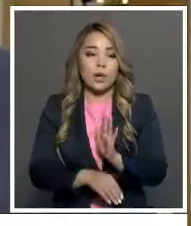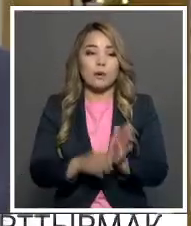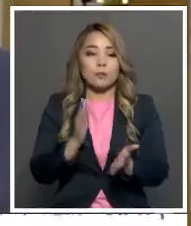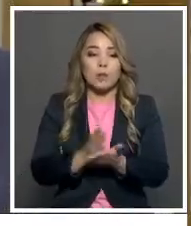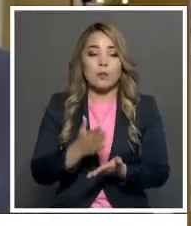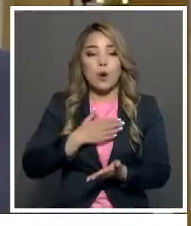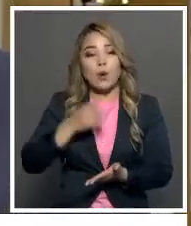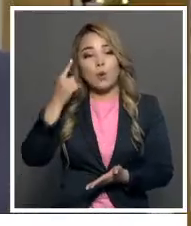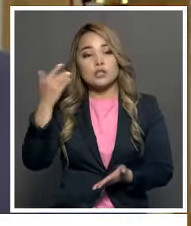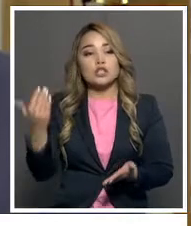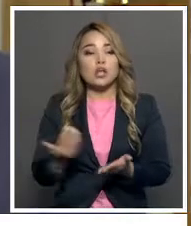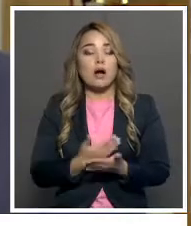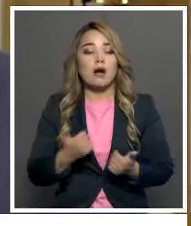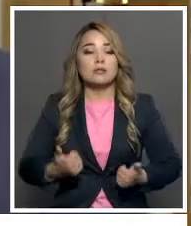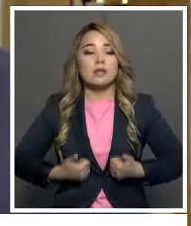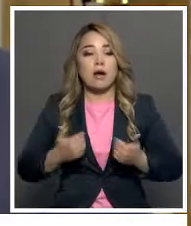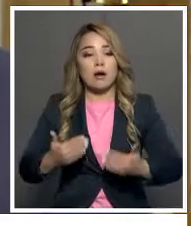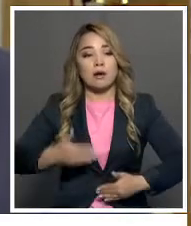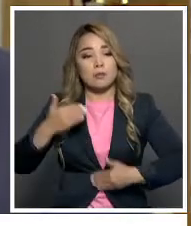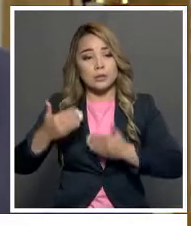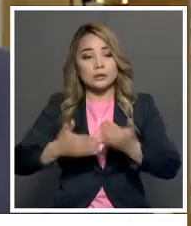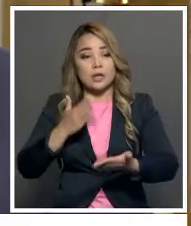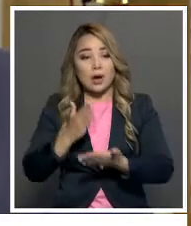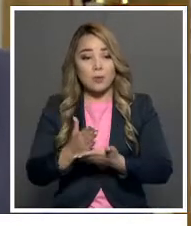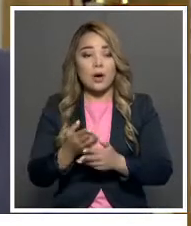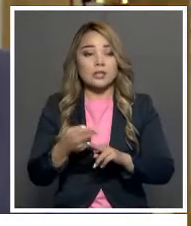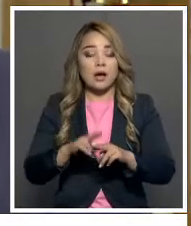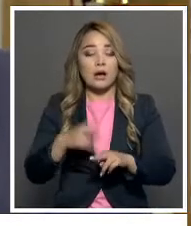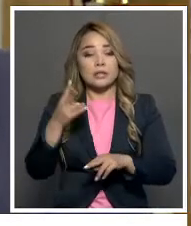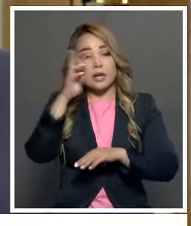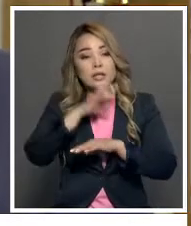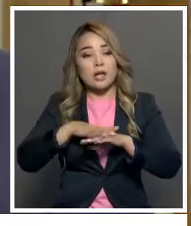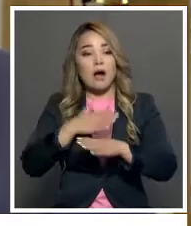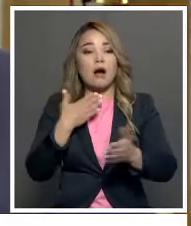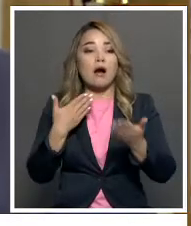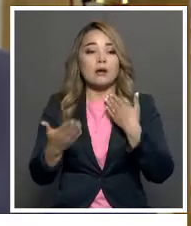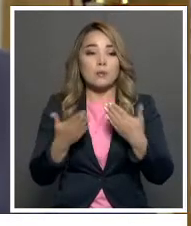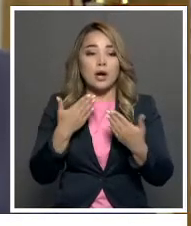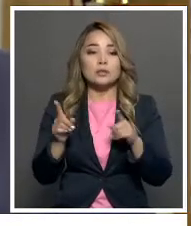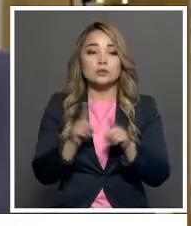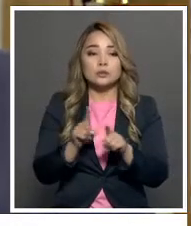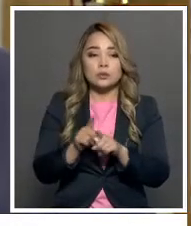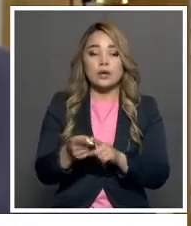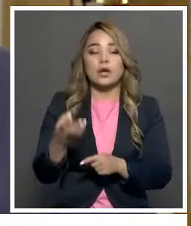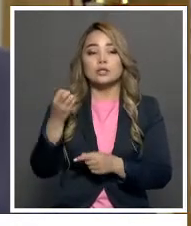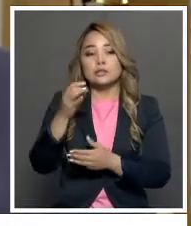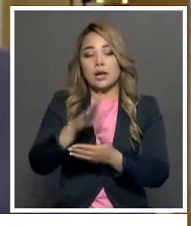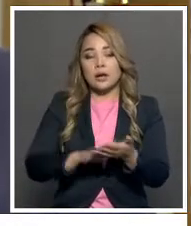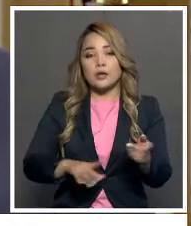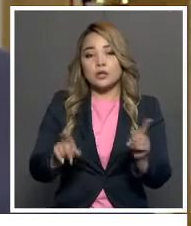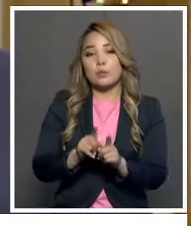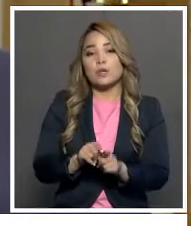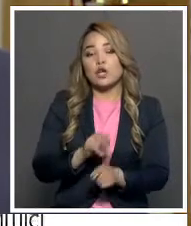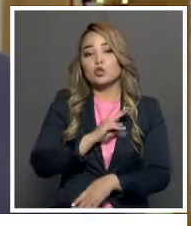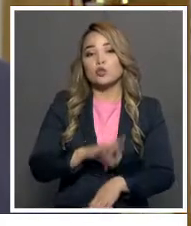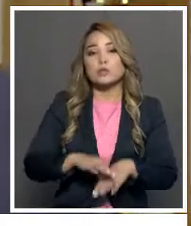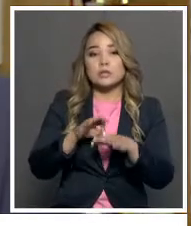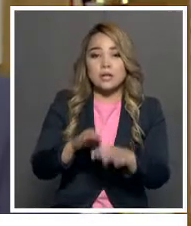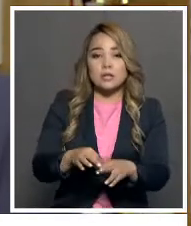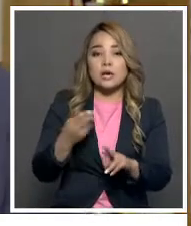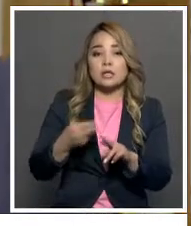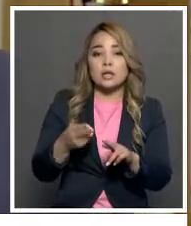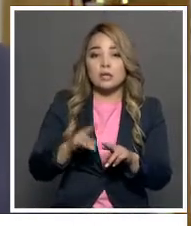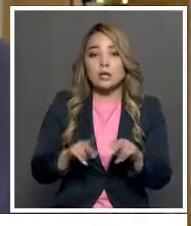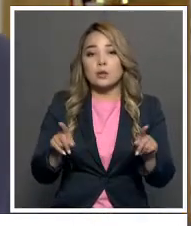бұл жаңа талпыныс береді. Осы екі елдің қарым-қатынасына, екі елдің ары қарай бірлесе жұмыс жасауға, әсіресе